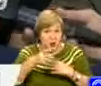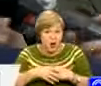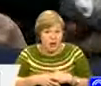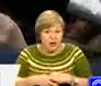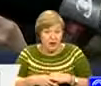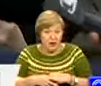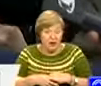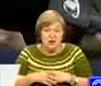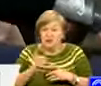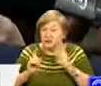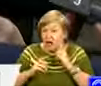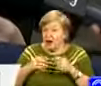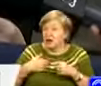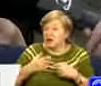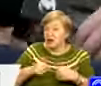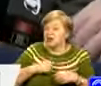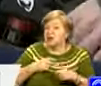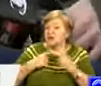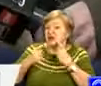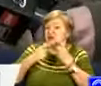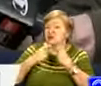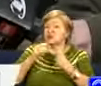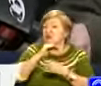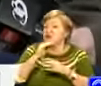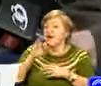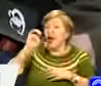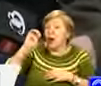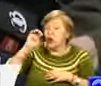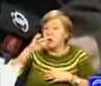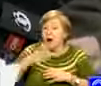există o discuție la nivelul european, în Ecofin?